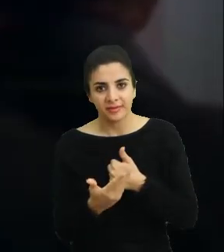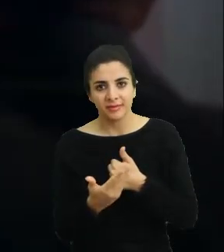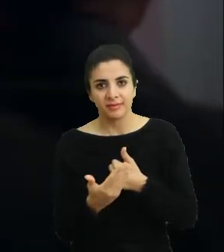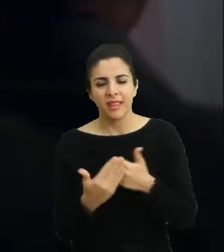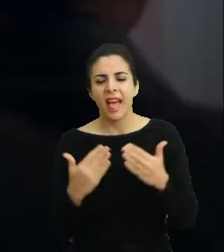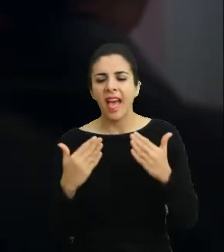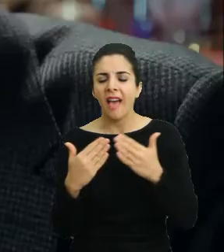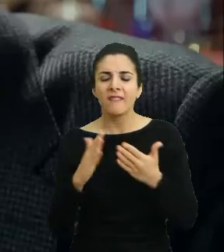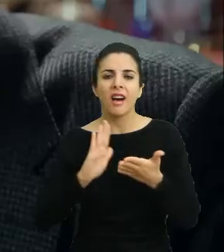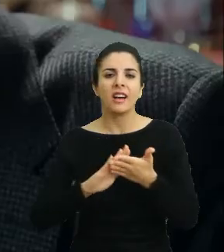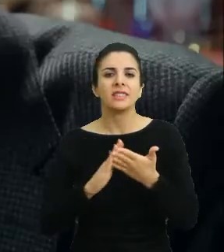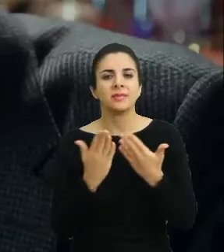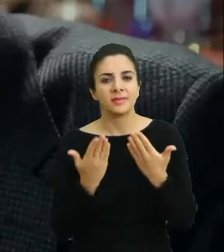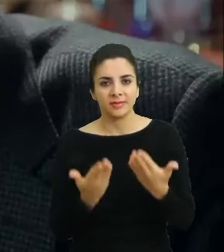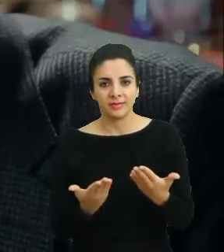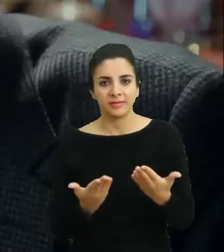Evdaşım.